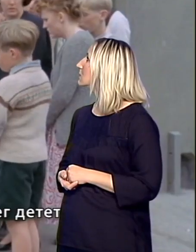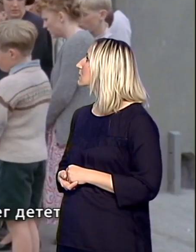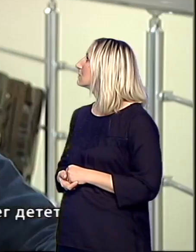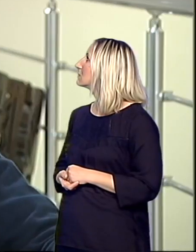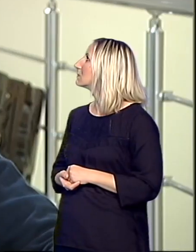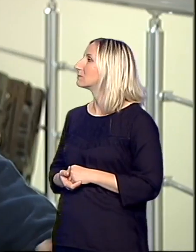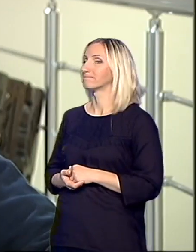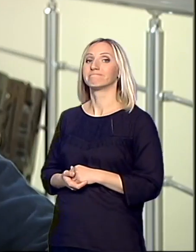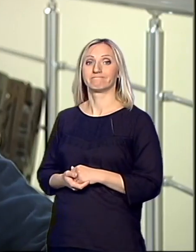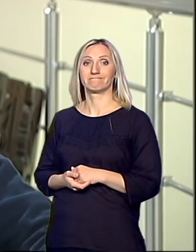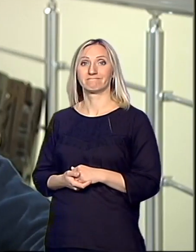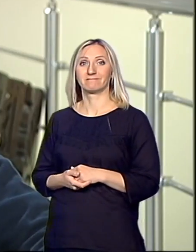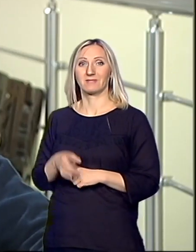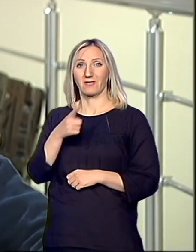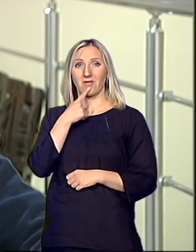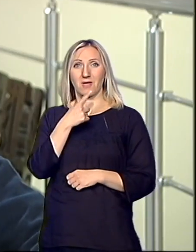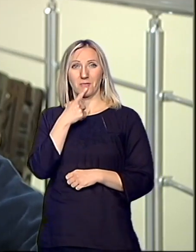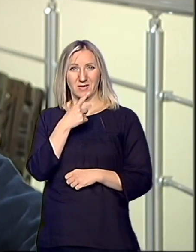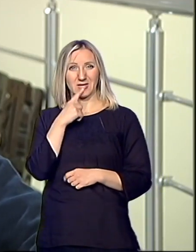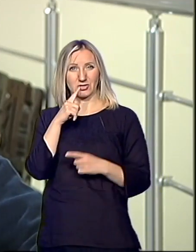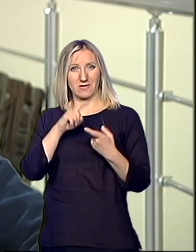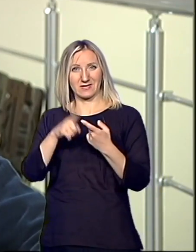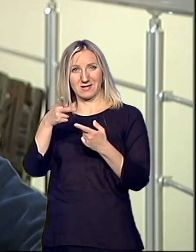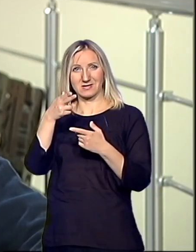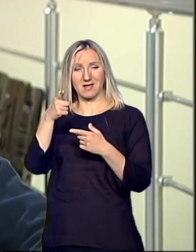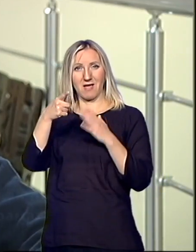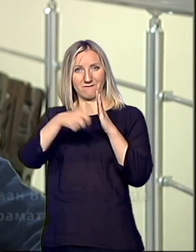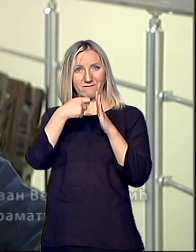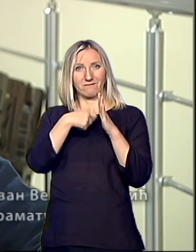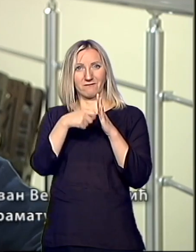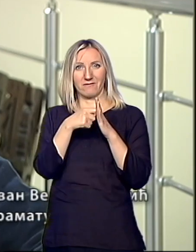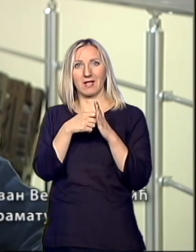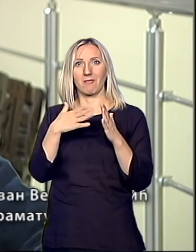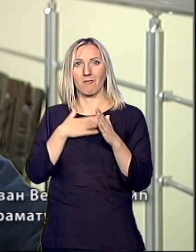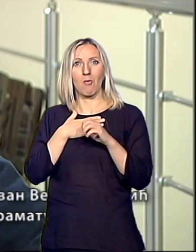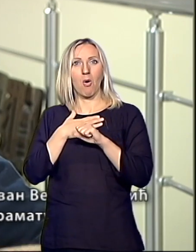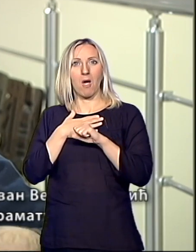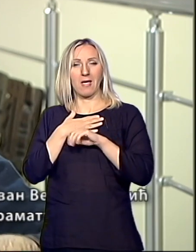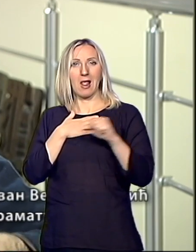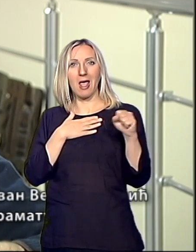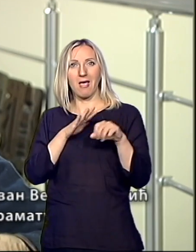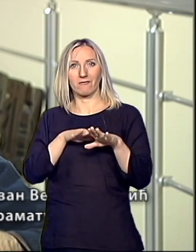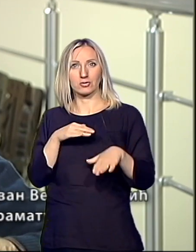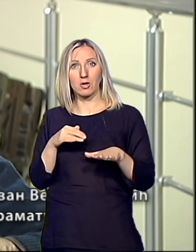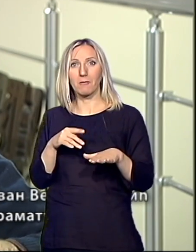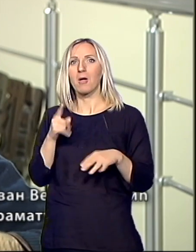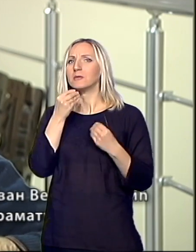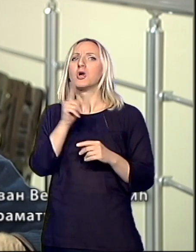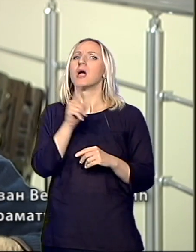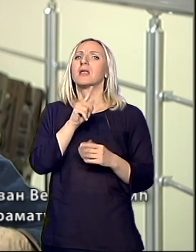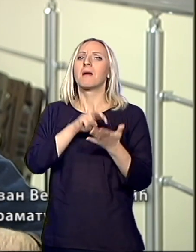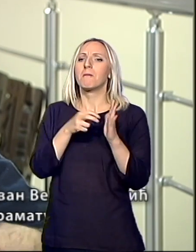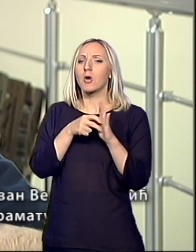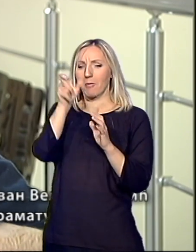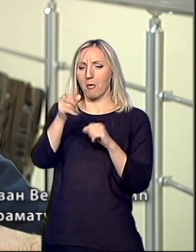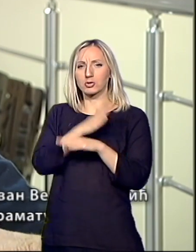three-year-old. Načelna priča Moje levo stopalo je priča o tome kako nije problem u samoj osobi sa invaliditetom, odnosno u tome